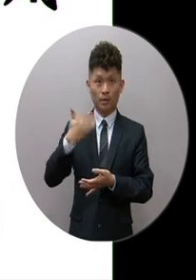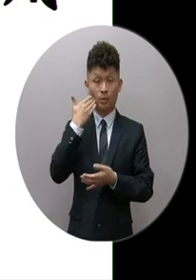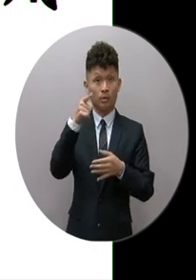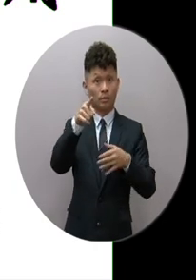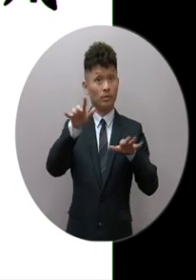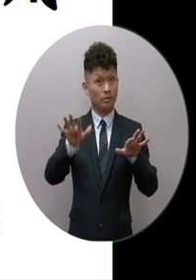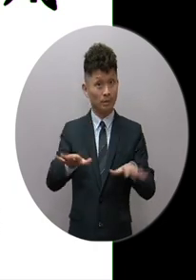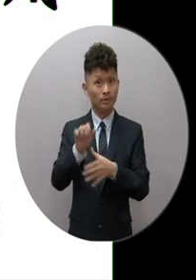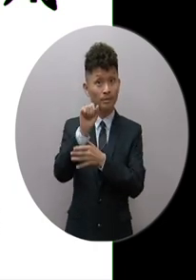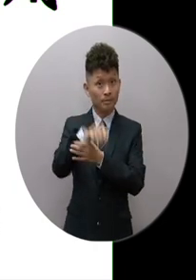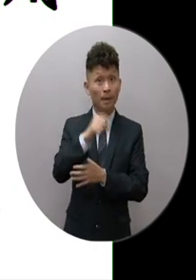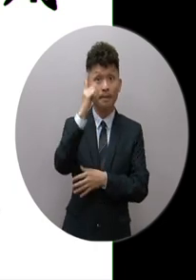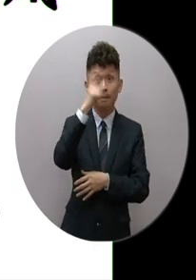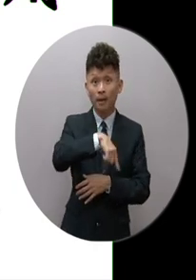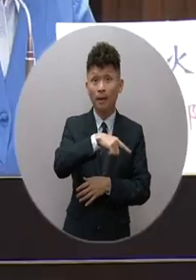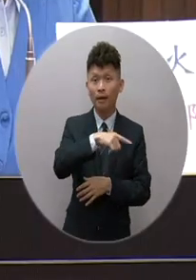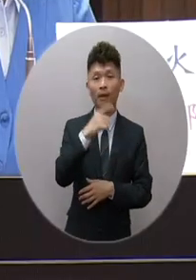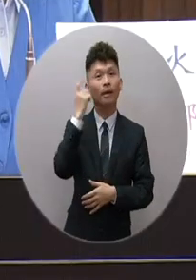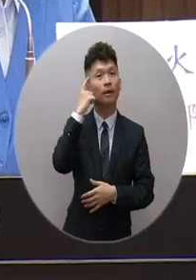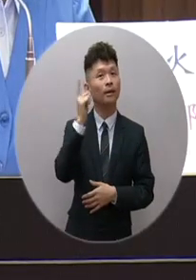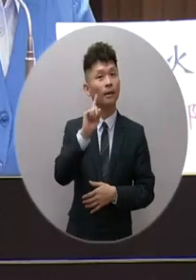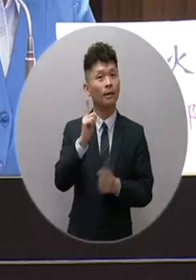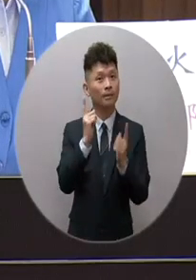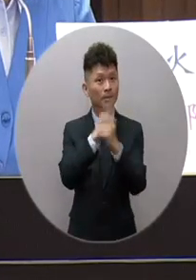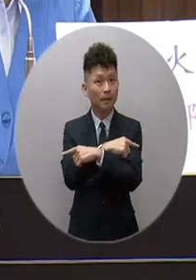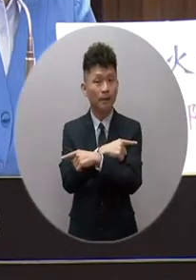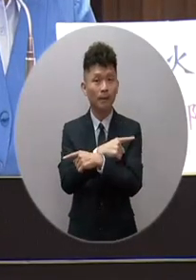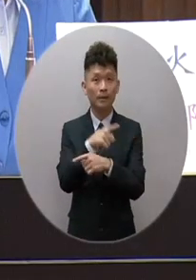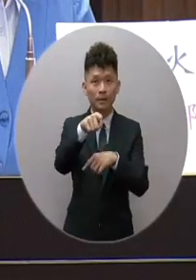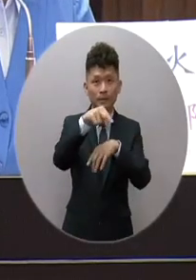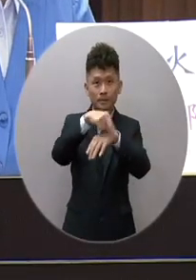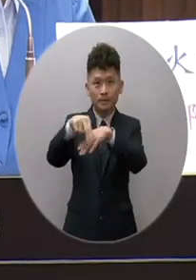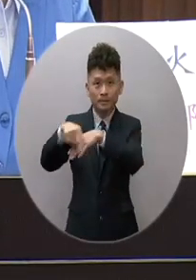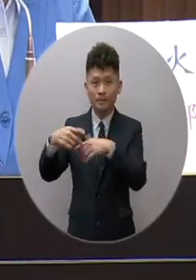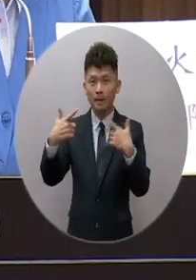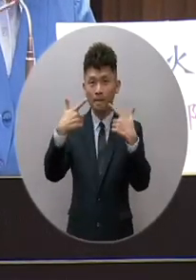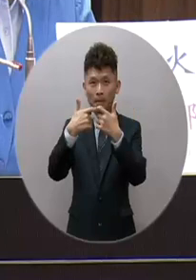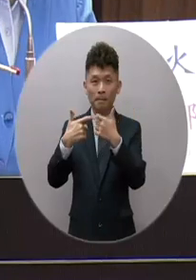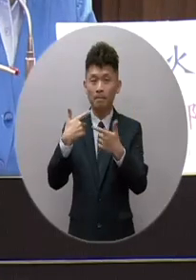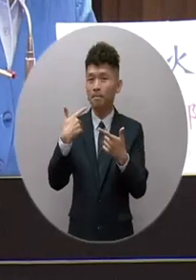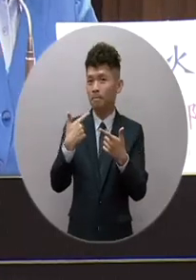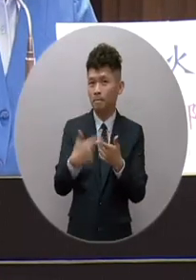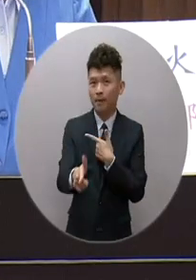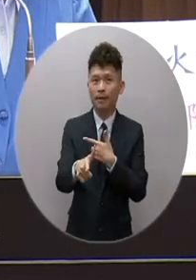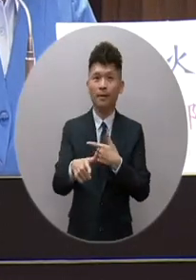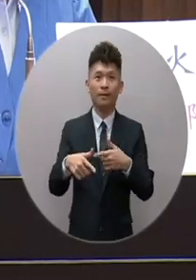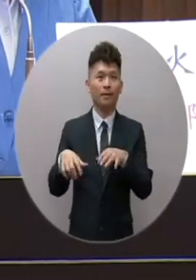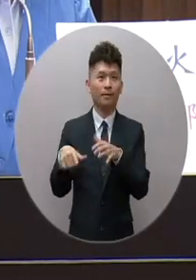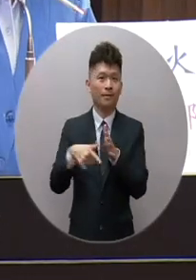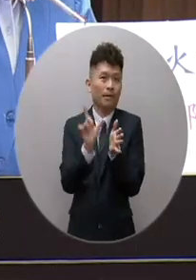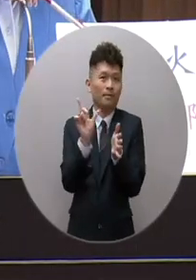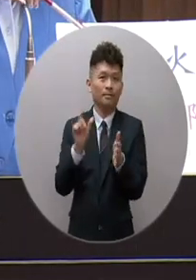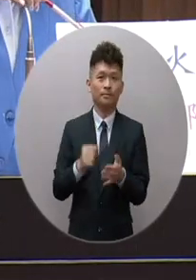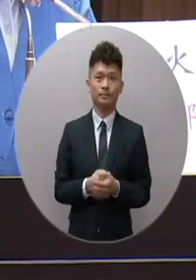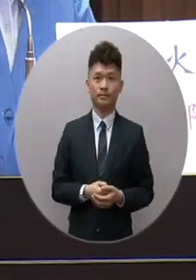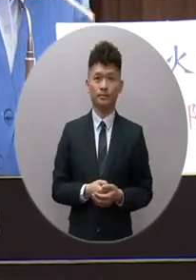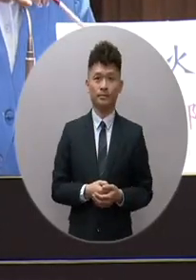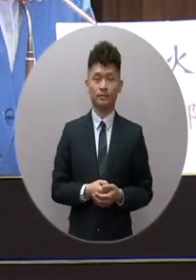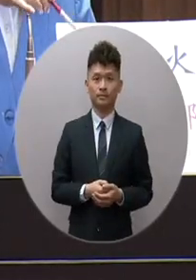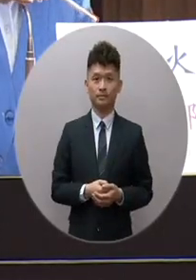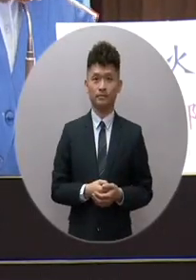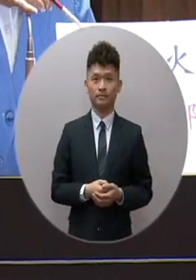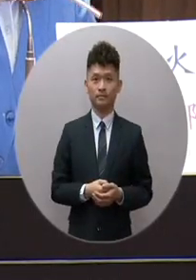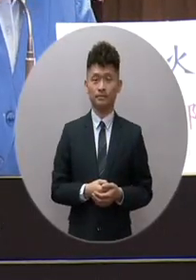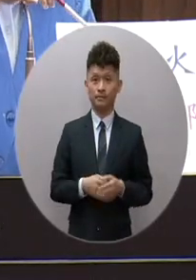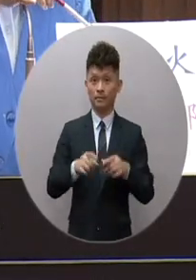诺，就表示说你的配套措施缓不济急，你还是会继续